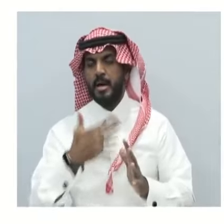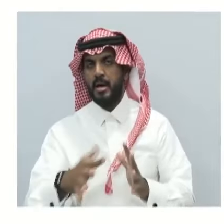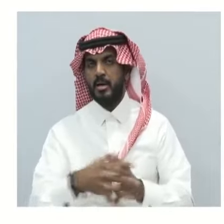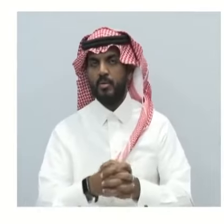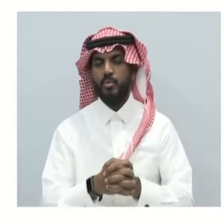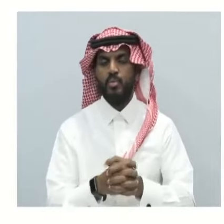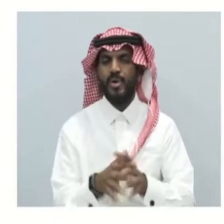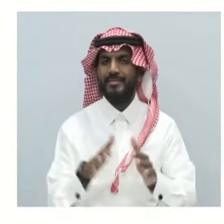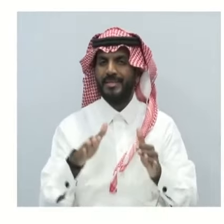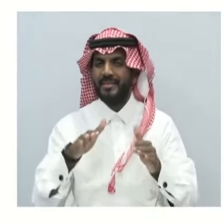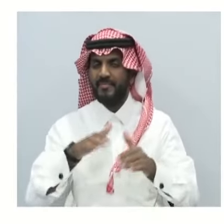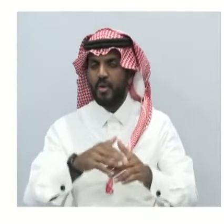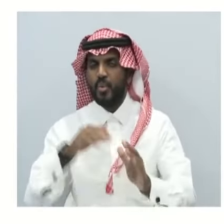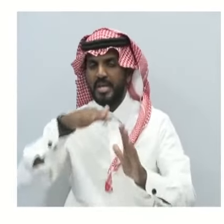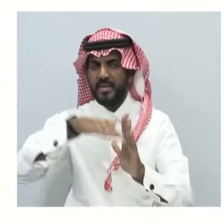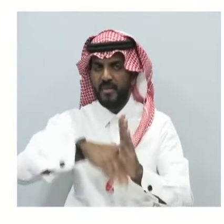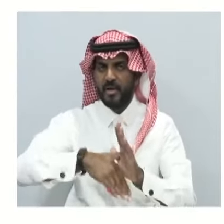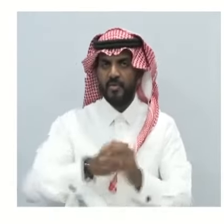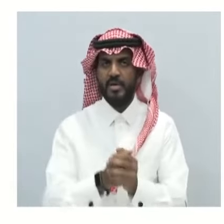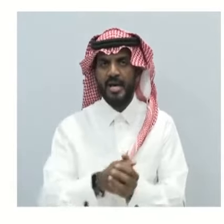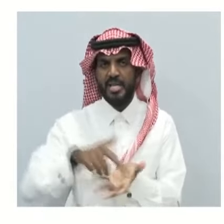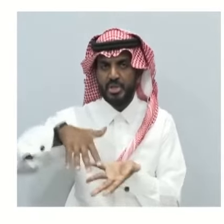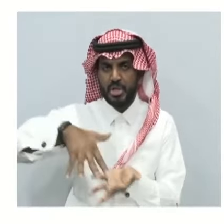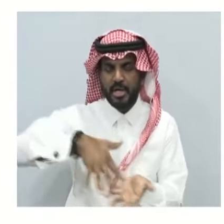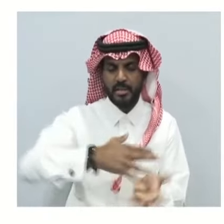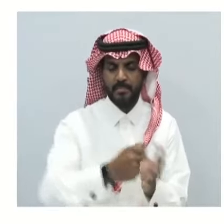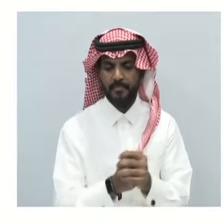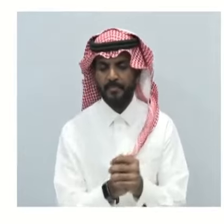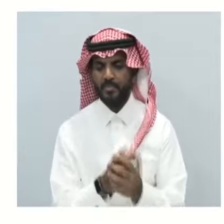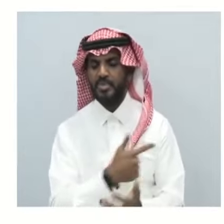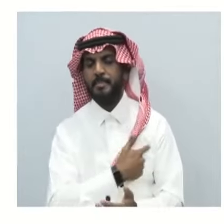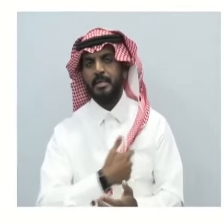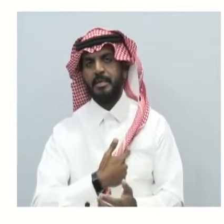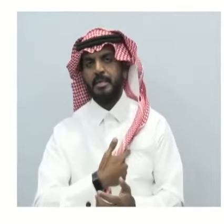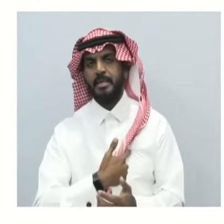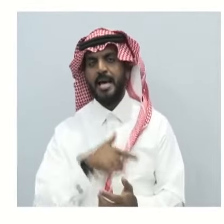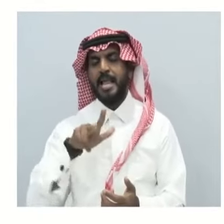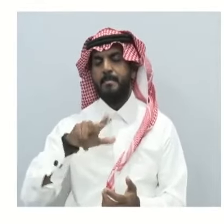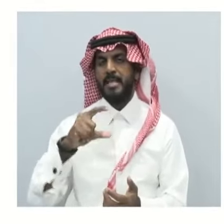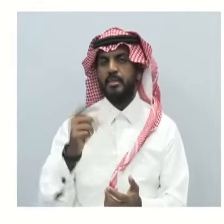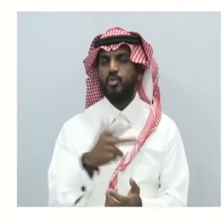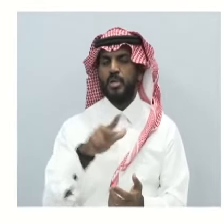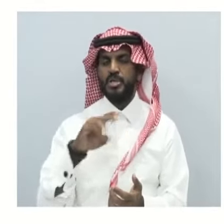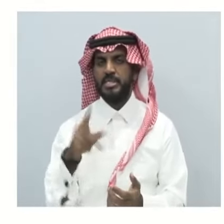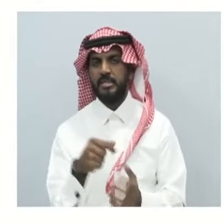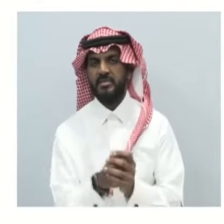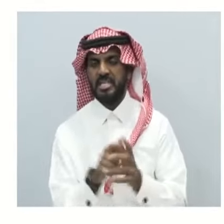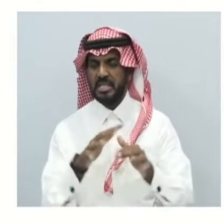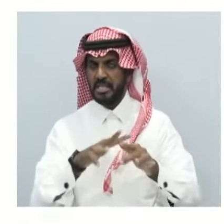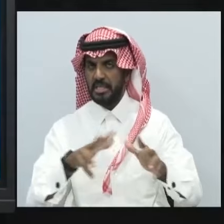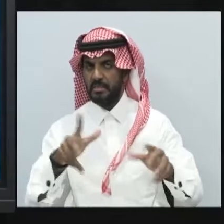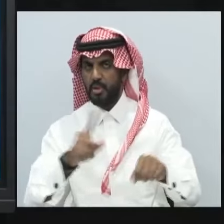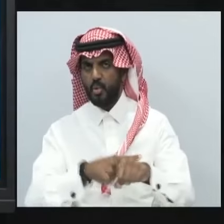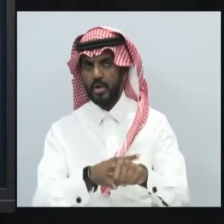وانخفاضه على مستوى ذلك الشاطئ هذا ما نسميه ظاهره المد والجزر في كثير من